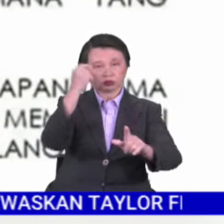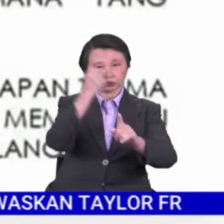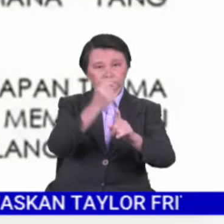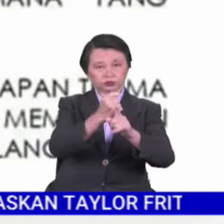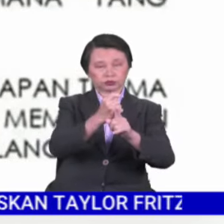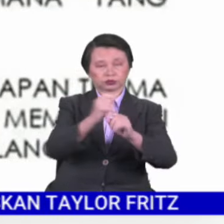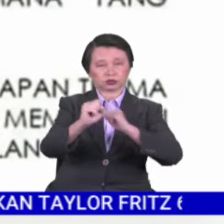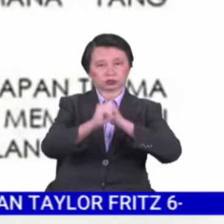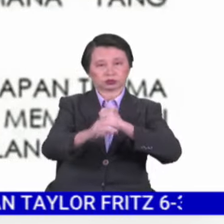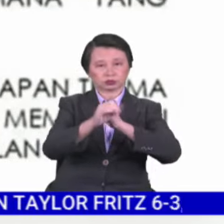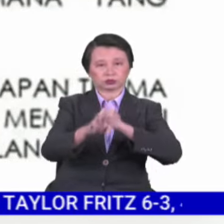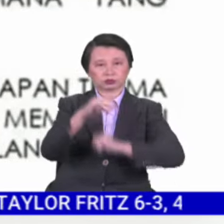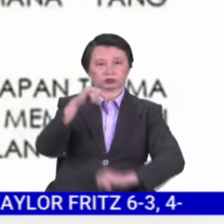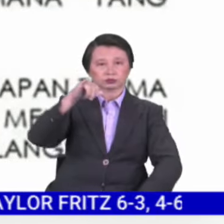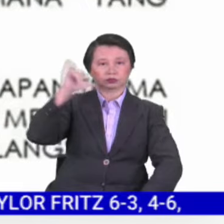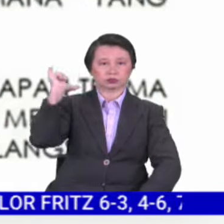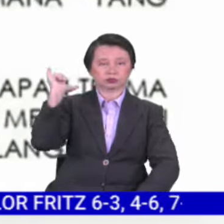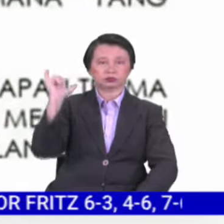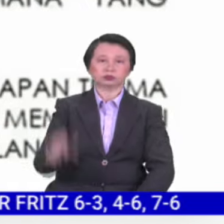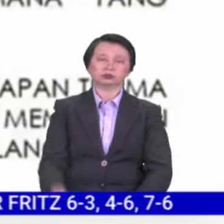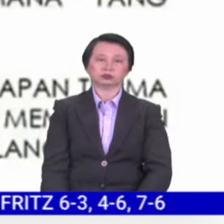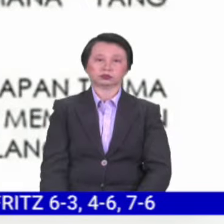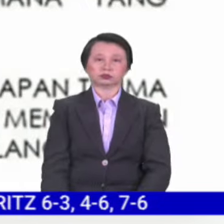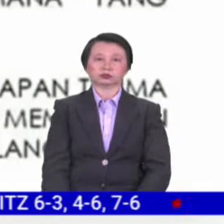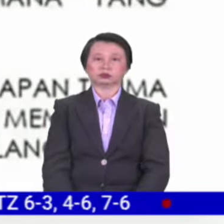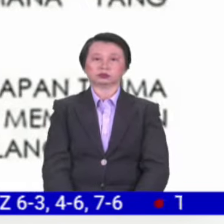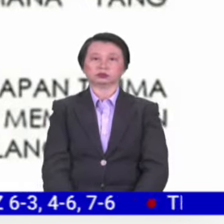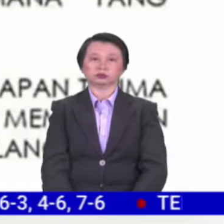aktiviti berkempen semalam.